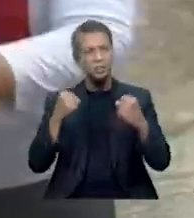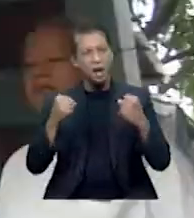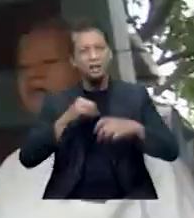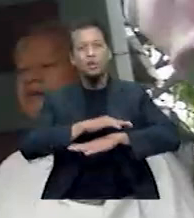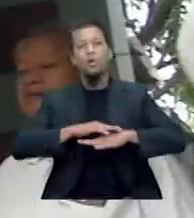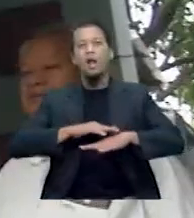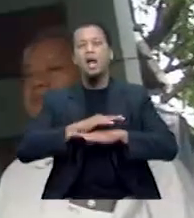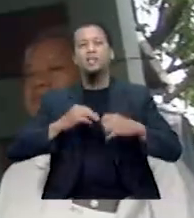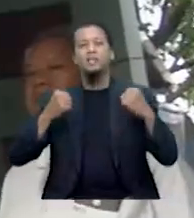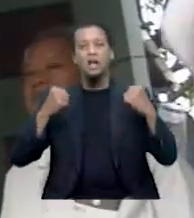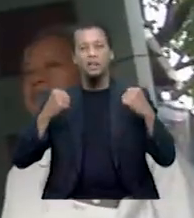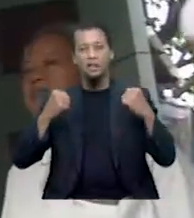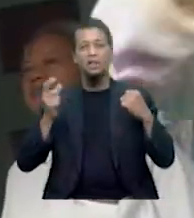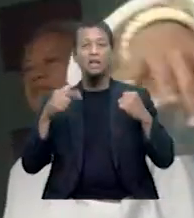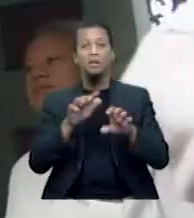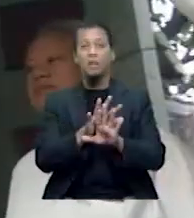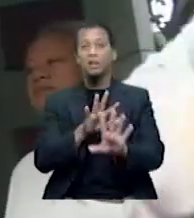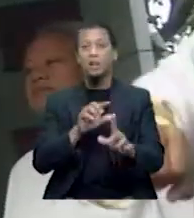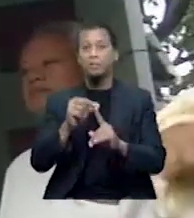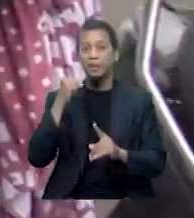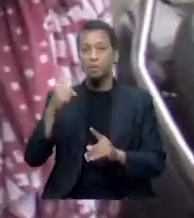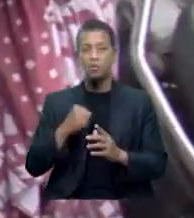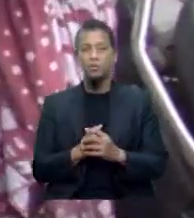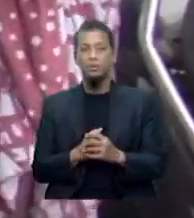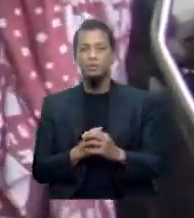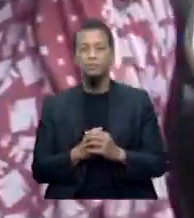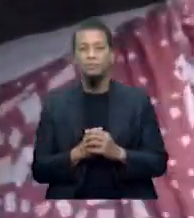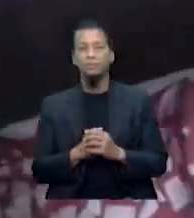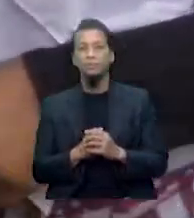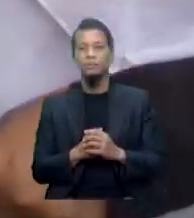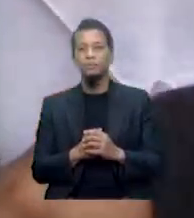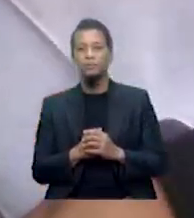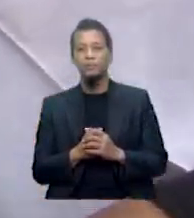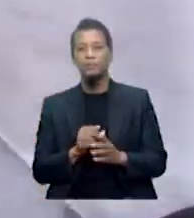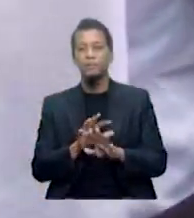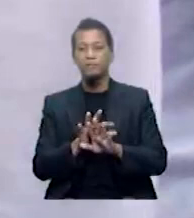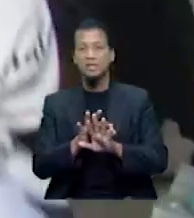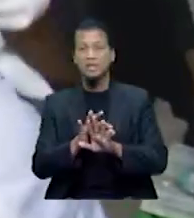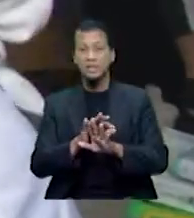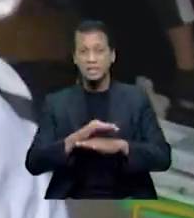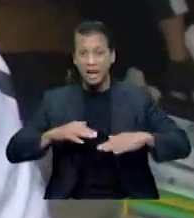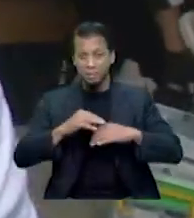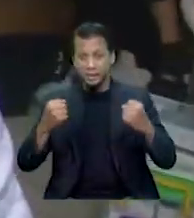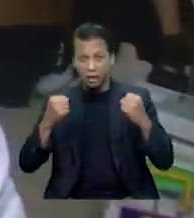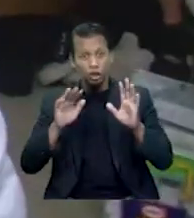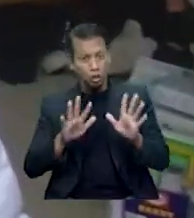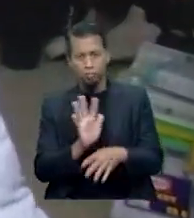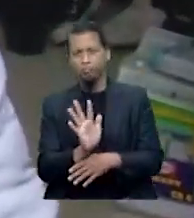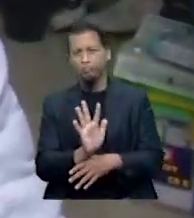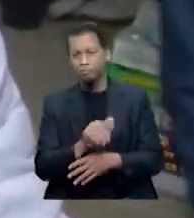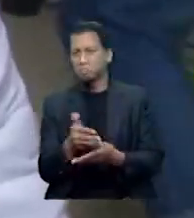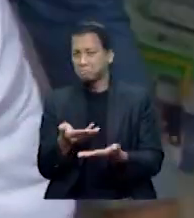perindo dan DPD Partai perindo Jakarta Utara selain senam sehat Kartini very lu juga menggelar layanan kesehatan gratis secara